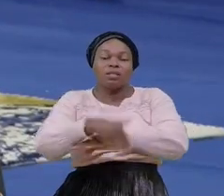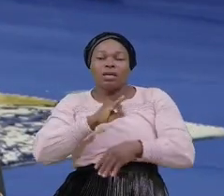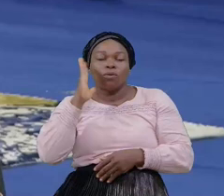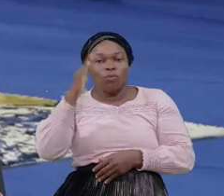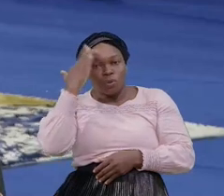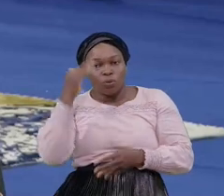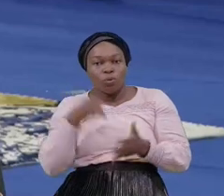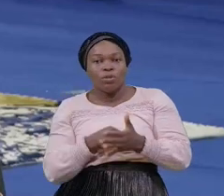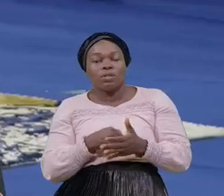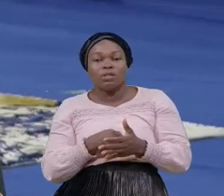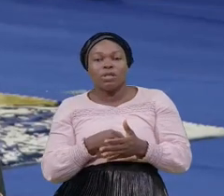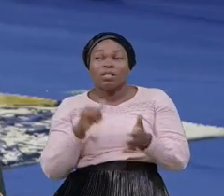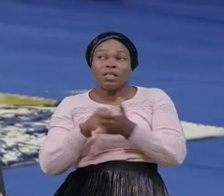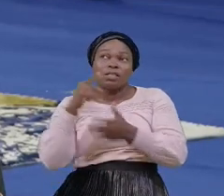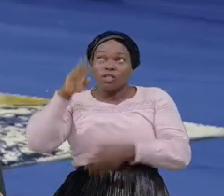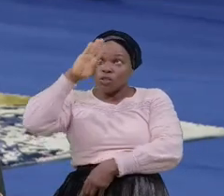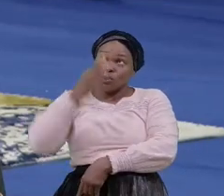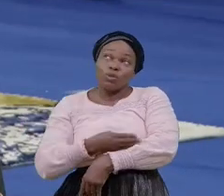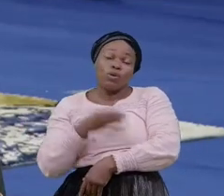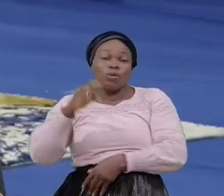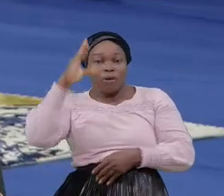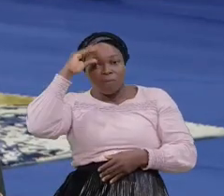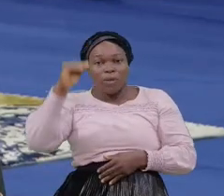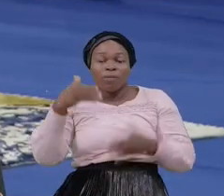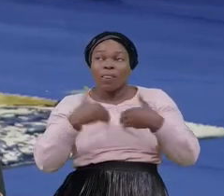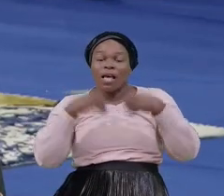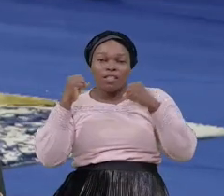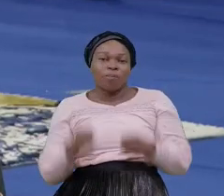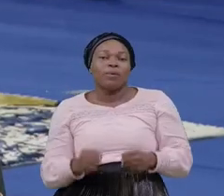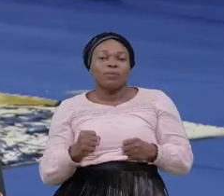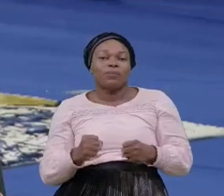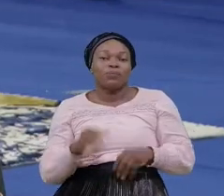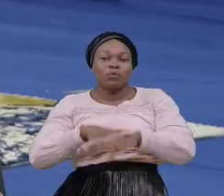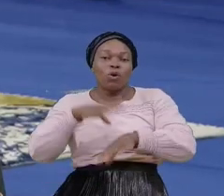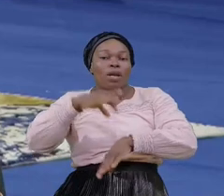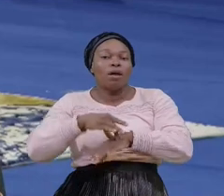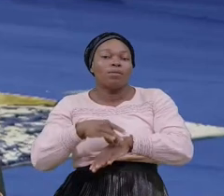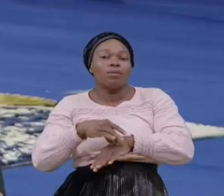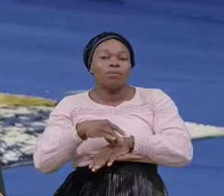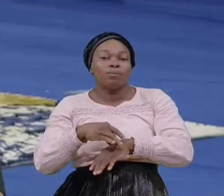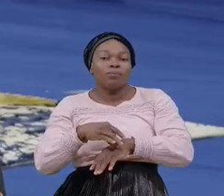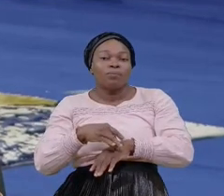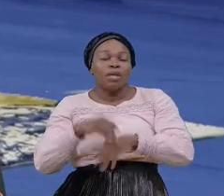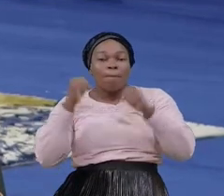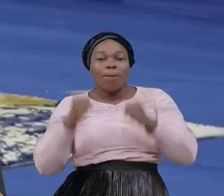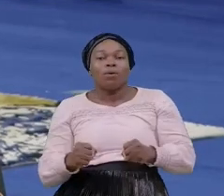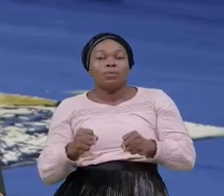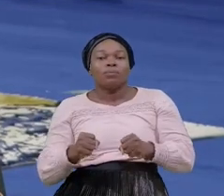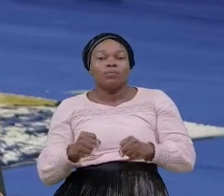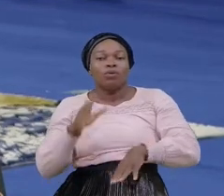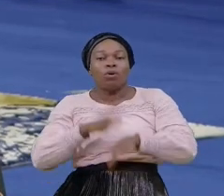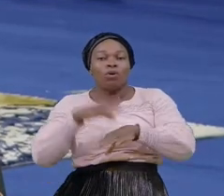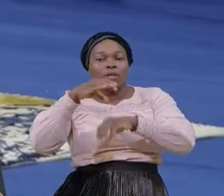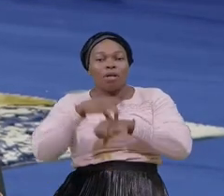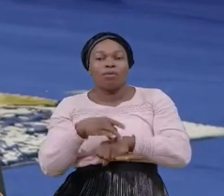que le Fils de l'homme a sur la terre le pouvoir, la puissance a